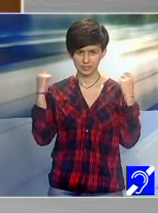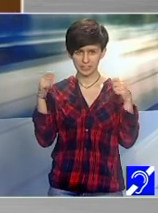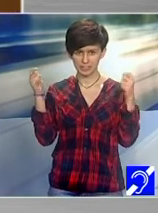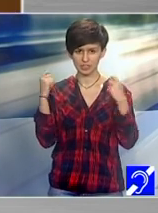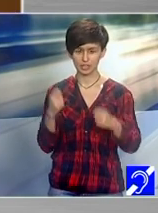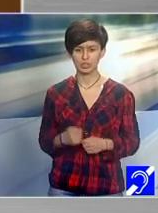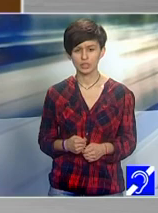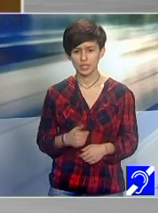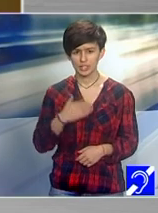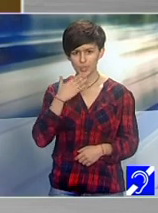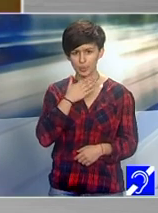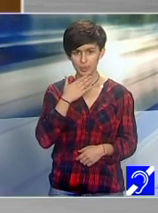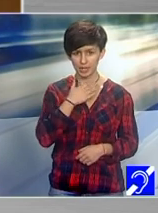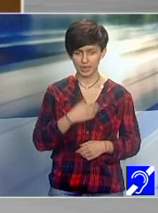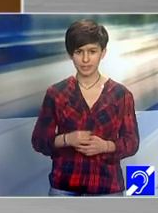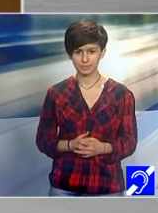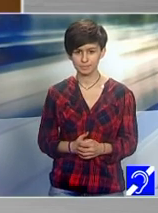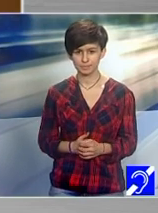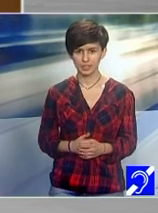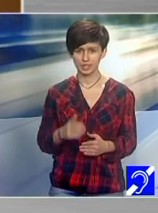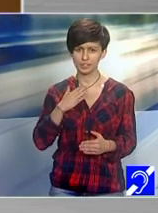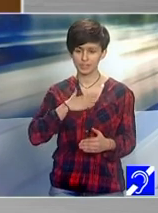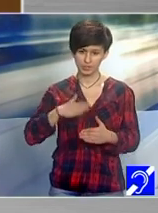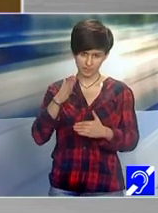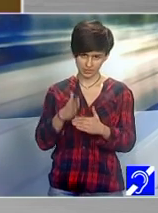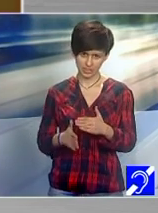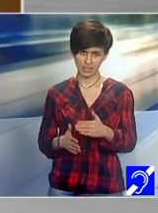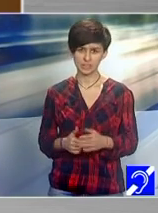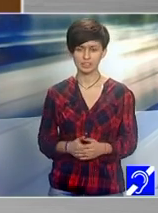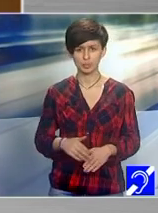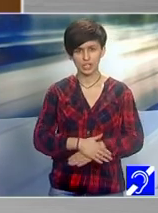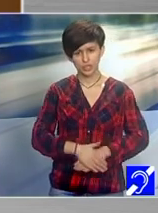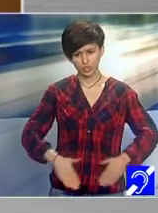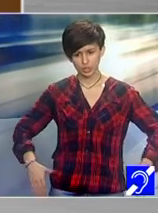Noi intenționăm să finalizăm jurizarea